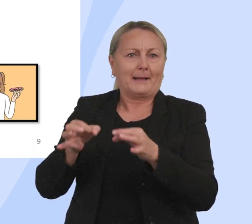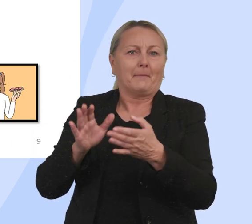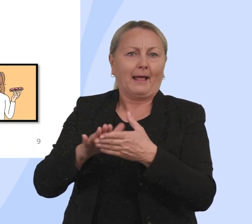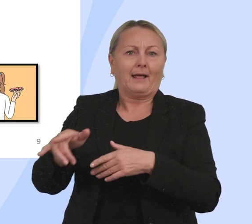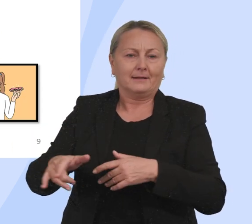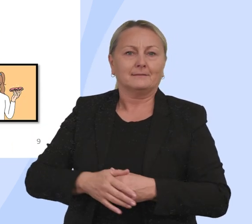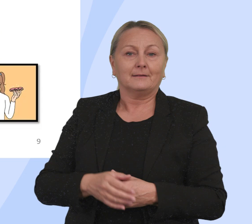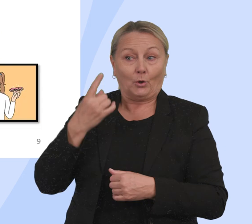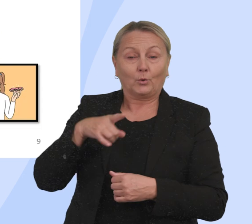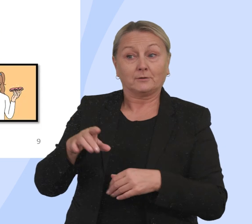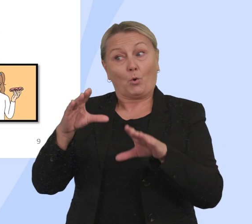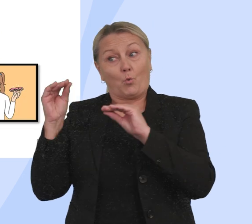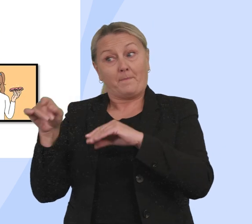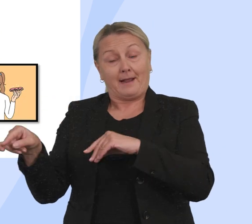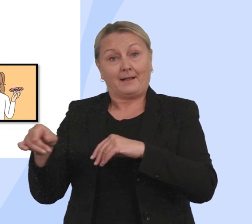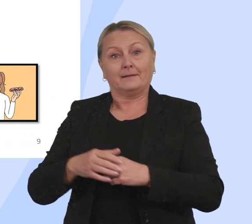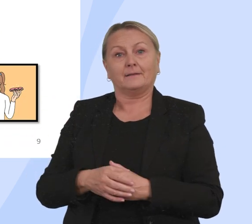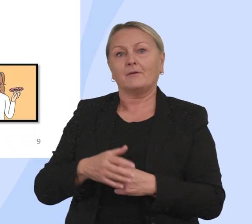ikke andre gode forklaringer.